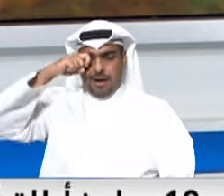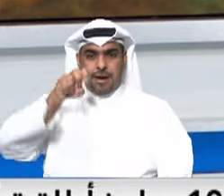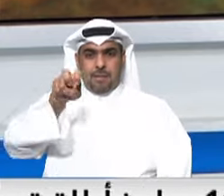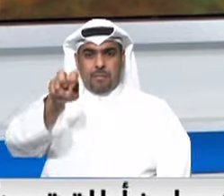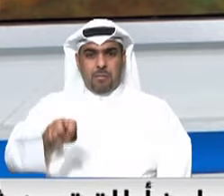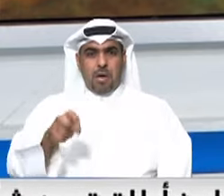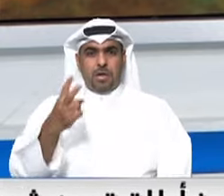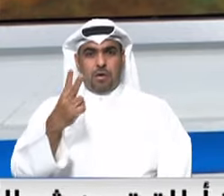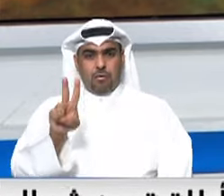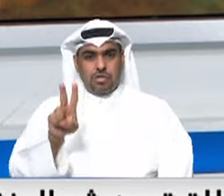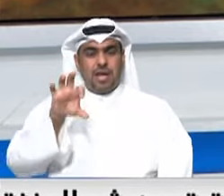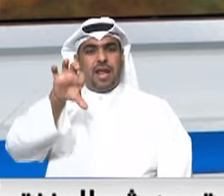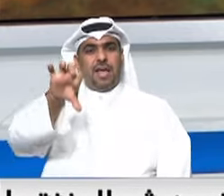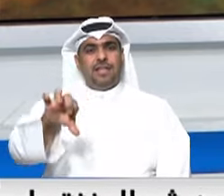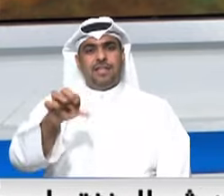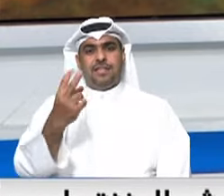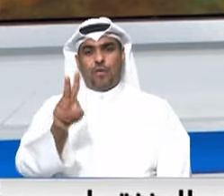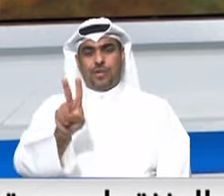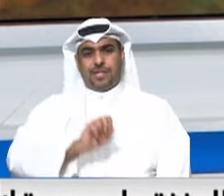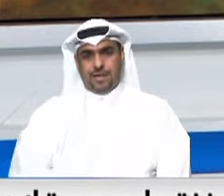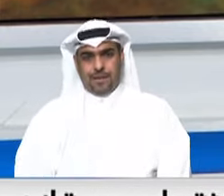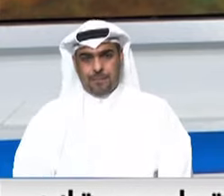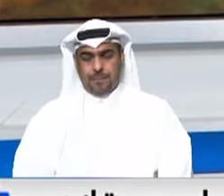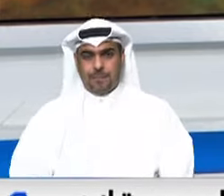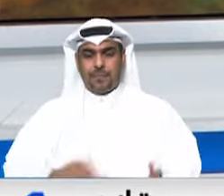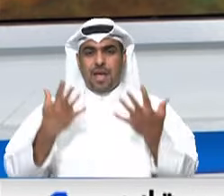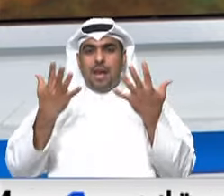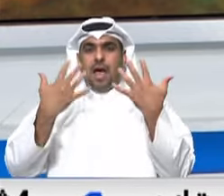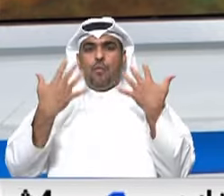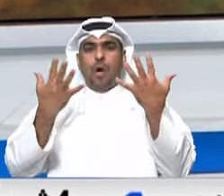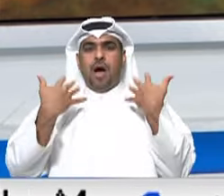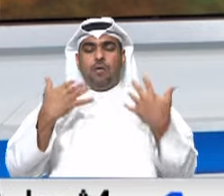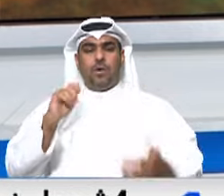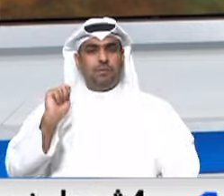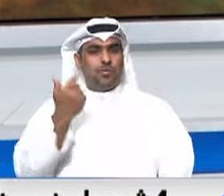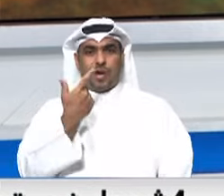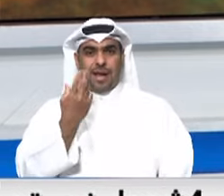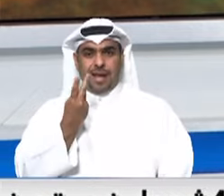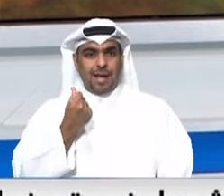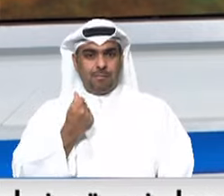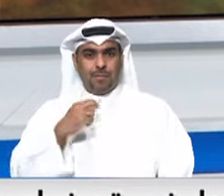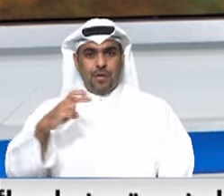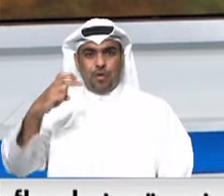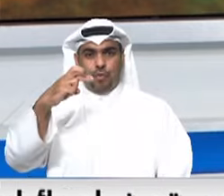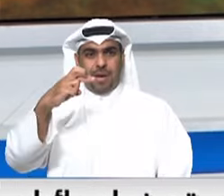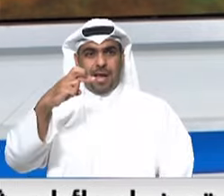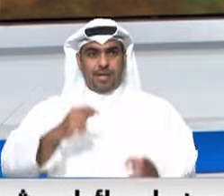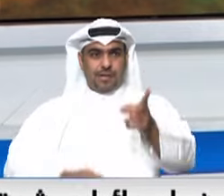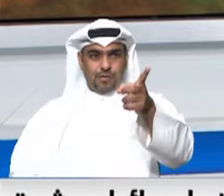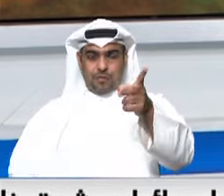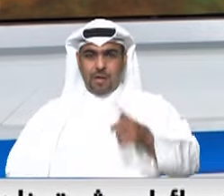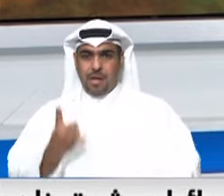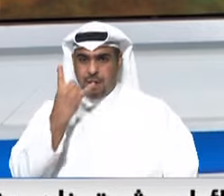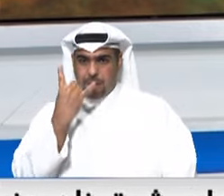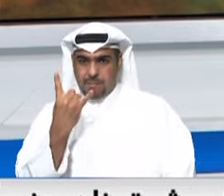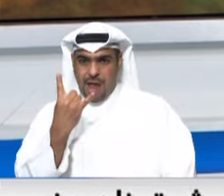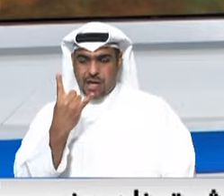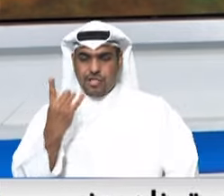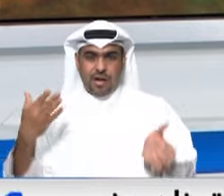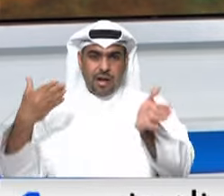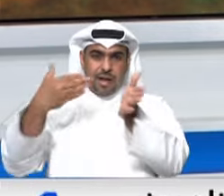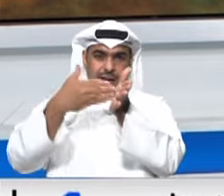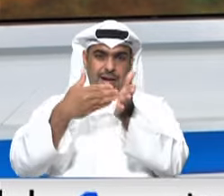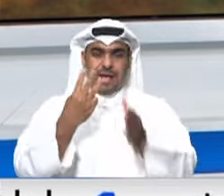28 و 29 درجة مئوية. رياح بشكل عام، رياح شمالية غربية خفيفة لو معتدلة السرعة من 10